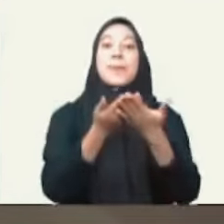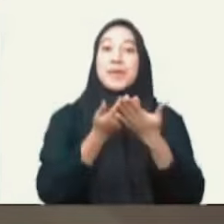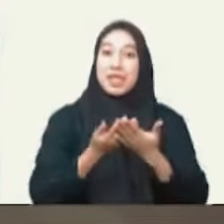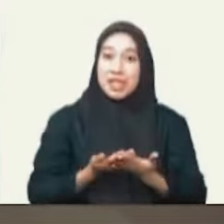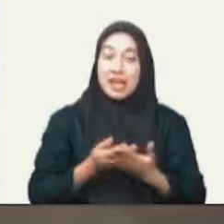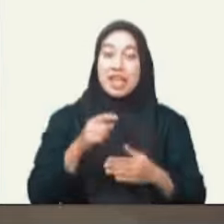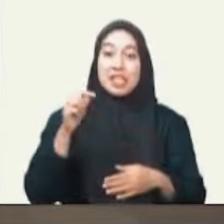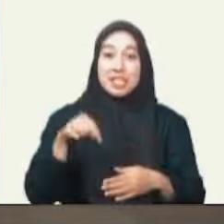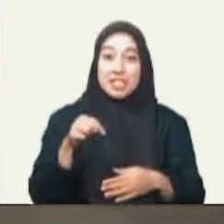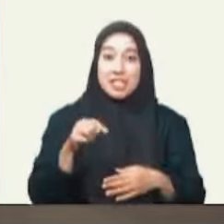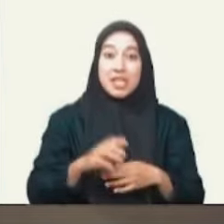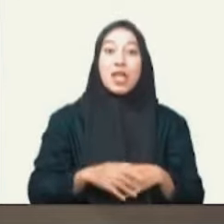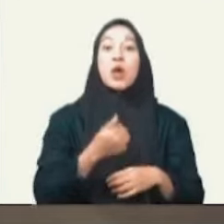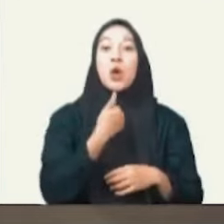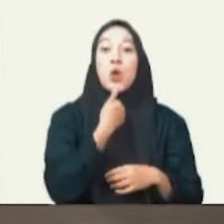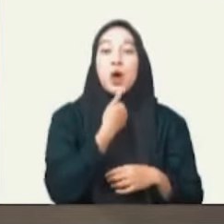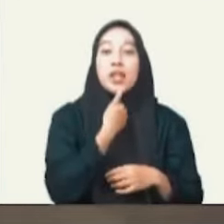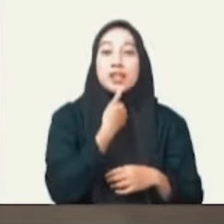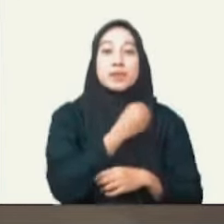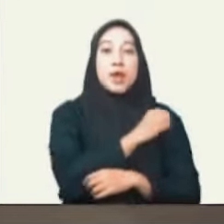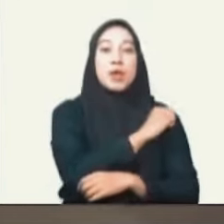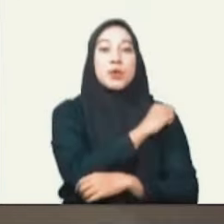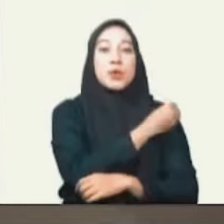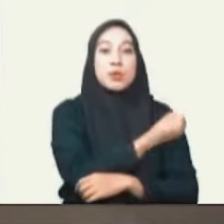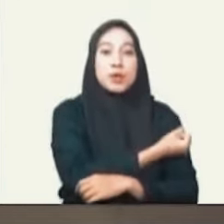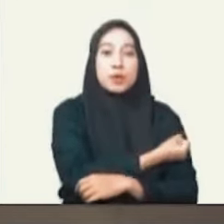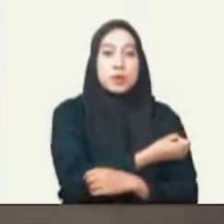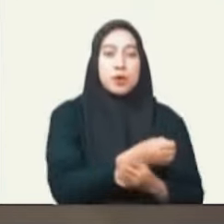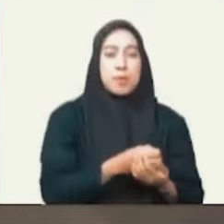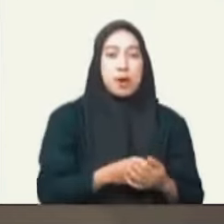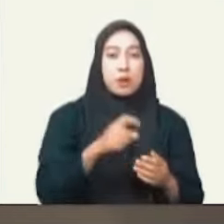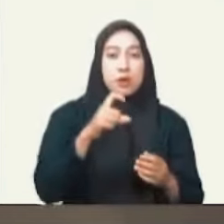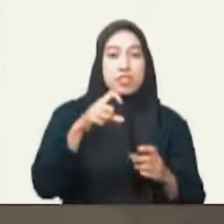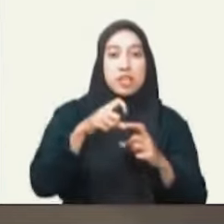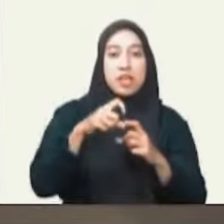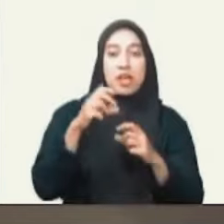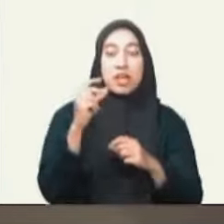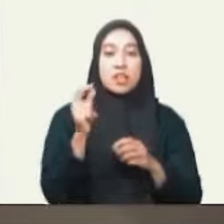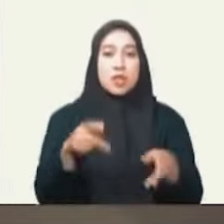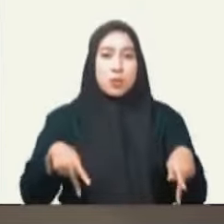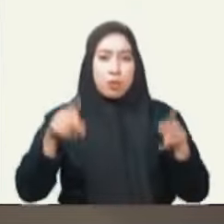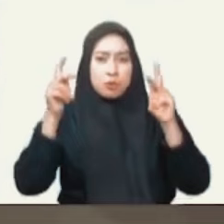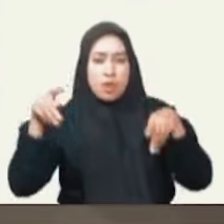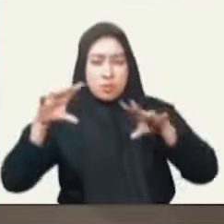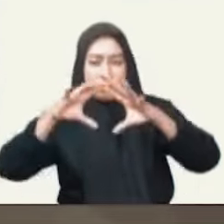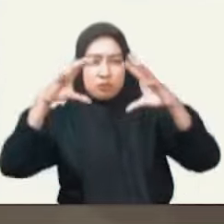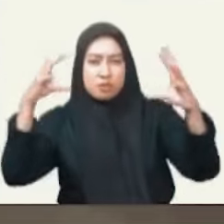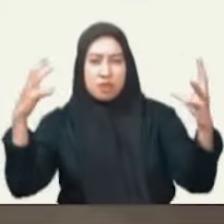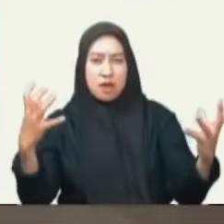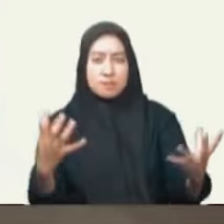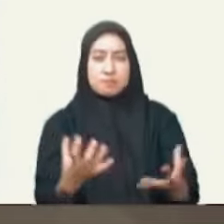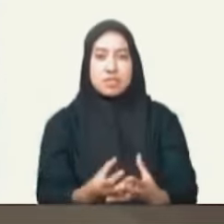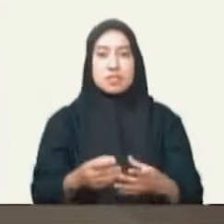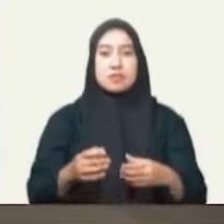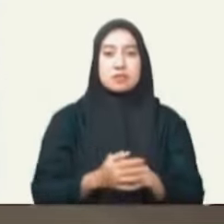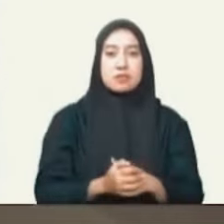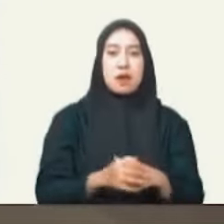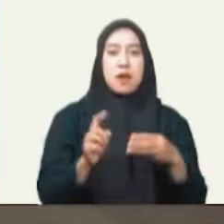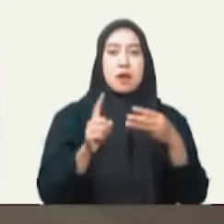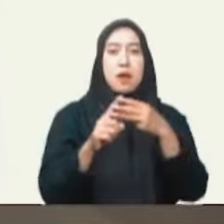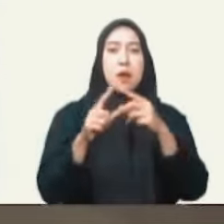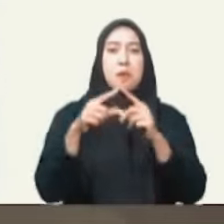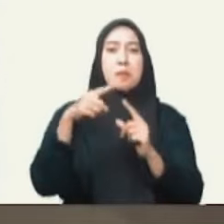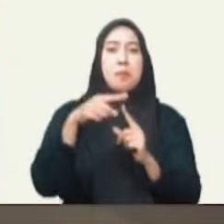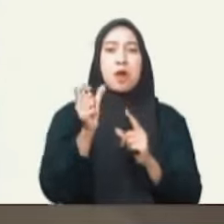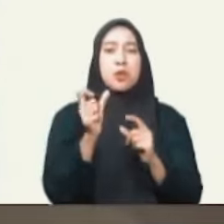gubernur untuk melalui CSR-CSR perusahaan yang besar-besar di sini. Masa kita perusahaan besar batu bara banyak sini